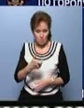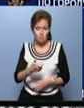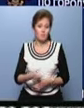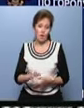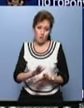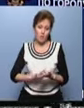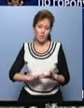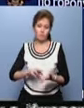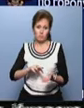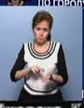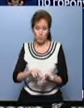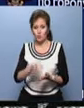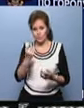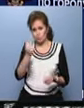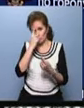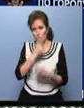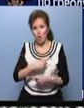и сообщила